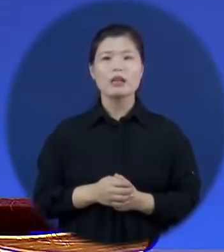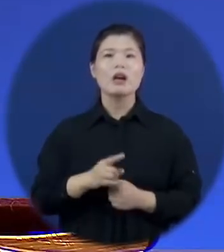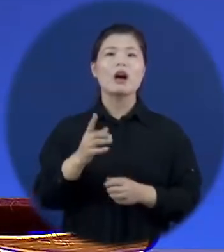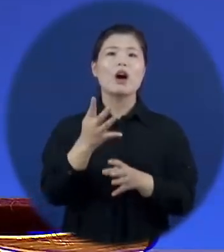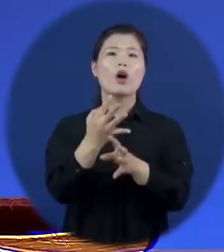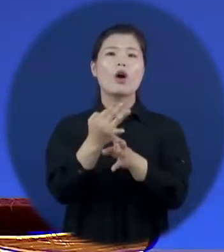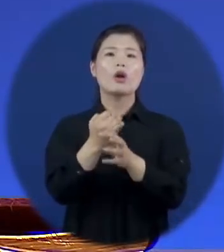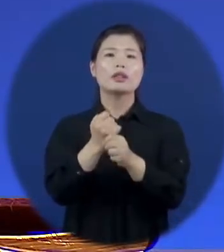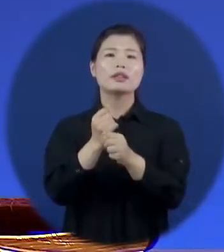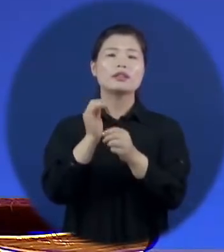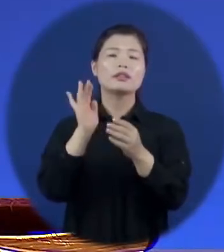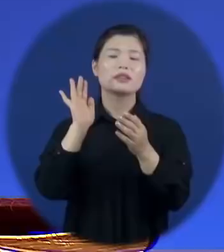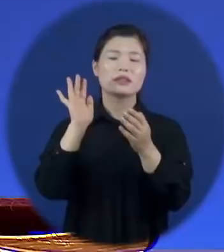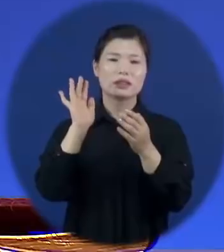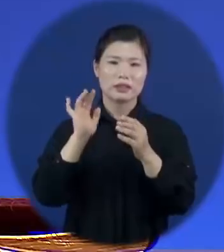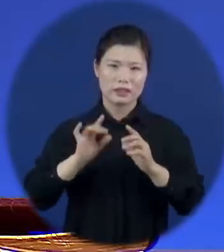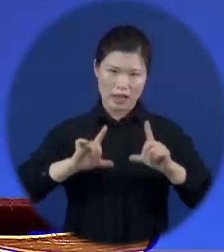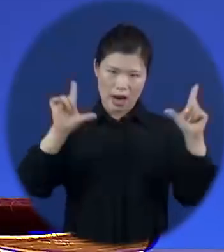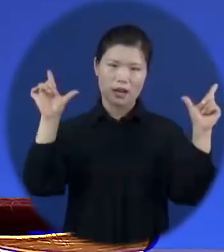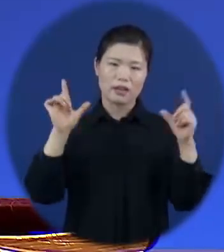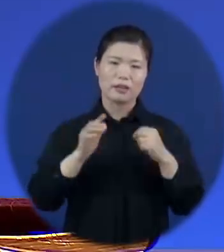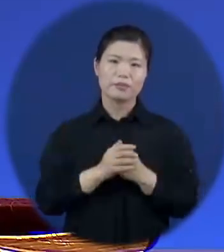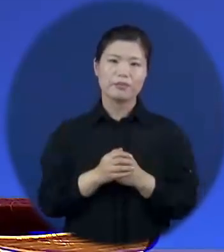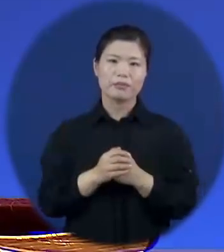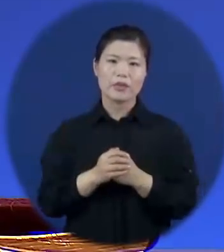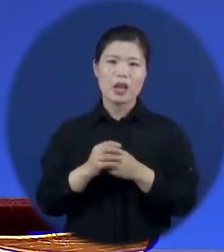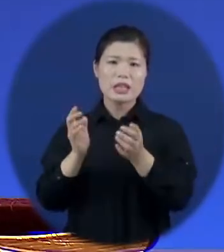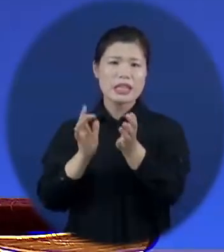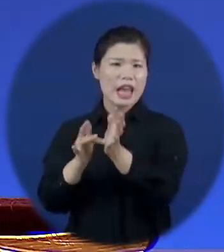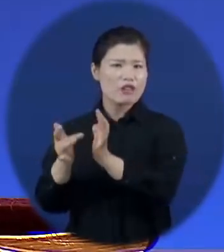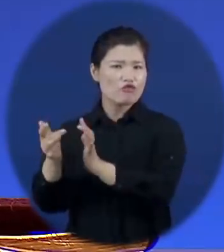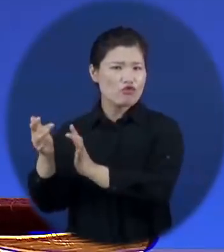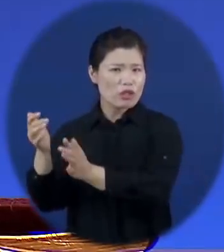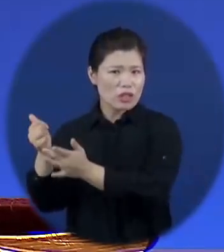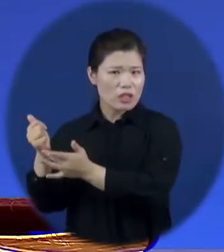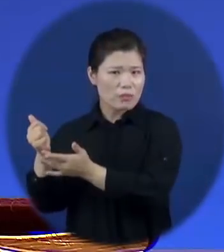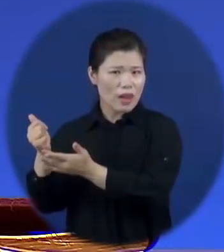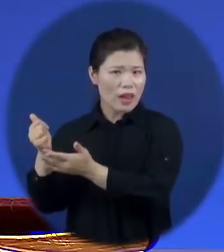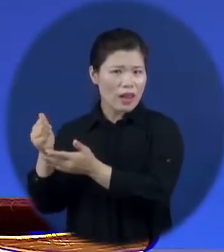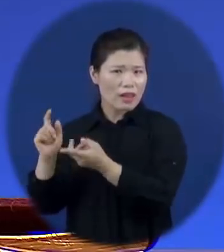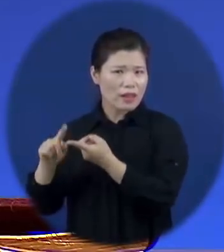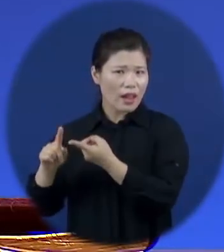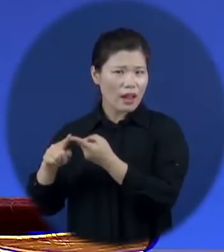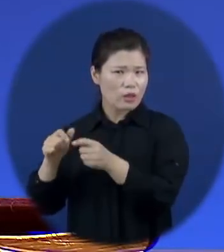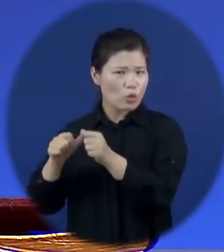그러던 어느 날 그런 예수님에 관한 소문을 들었습니다.